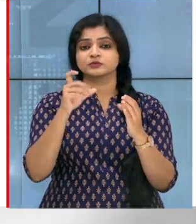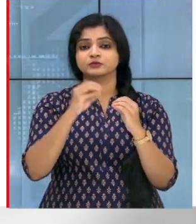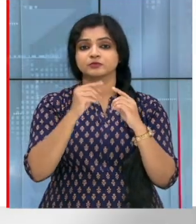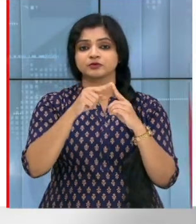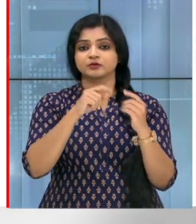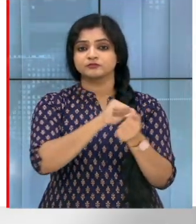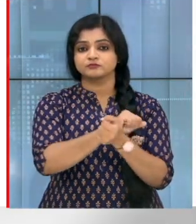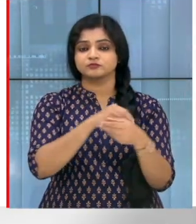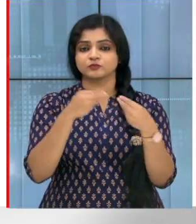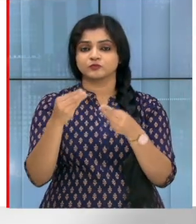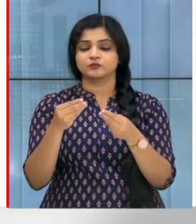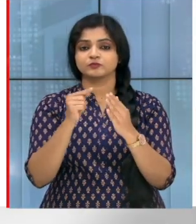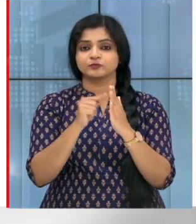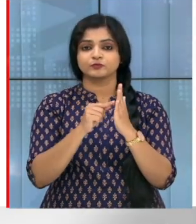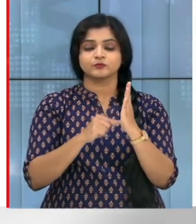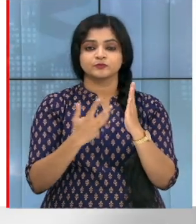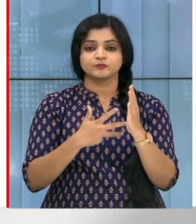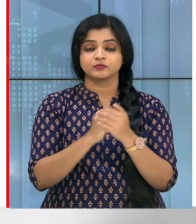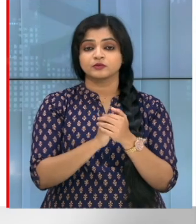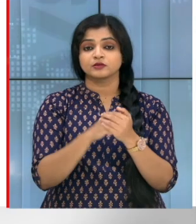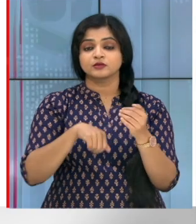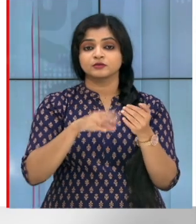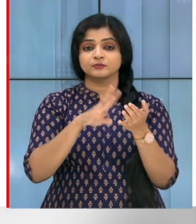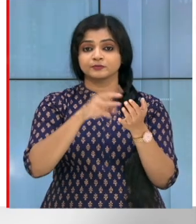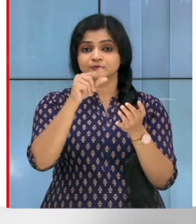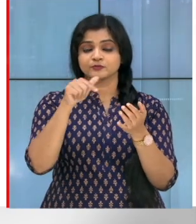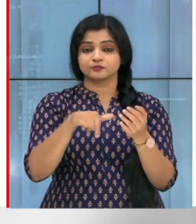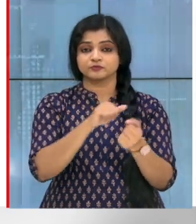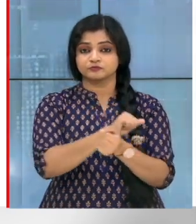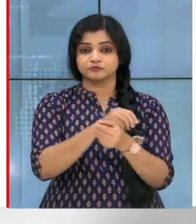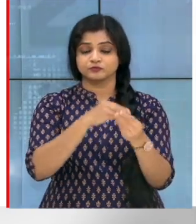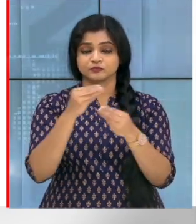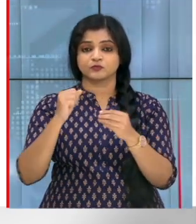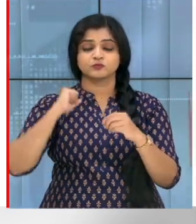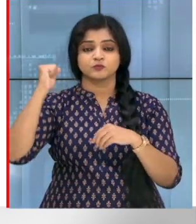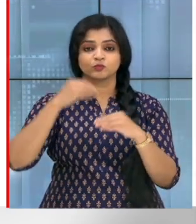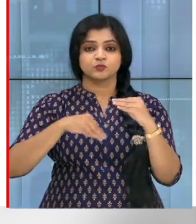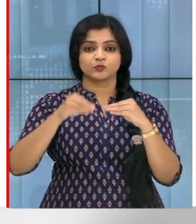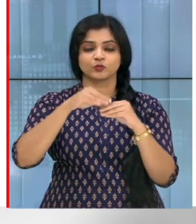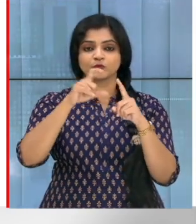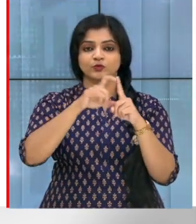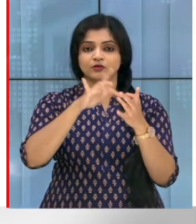വിട്ടിരിക്കുന്നത്? ഒപ്പം തന്നെ സിസോദിയയുടെ അറസ്റ്റിനെ ചൊല്ലി വലിയ പ്രതിഷേധമാണ് ഡൽഹിയിൽ ഉയരുന്നത് അല്ലേ?